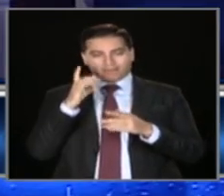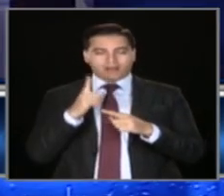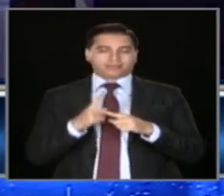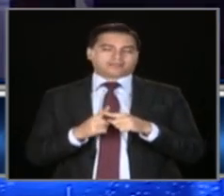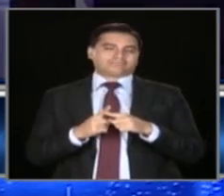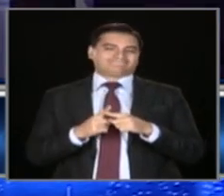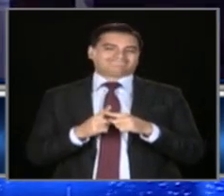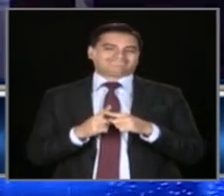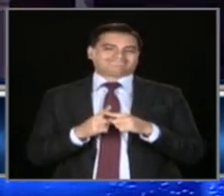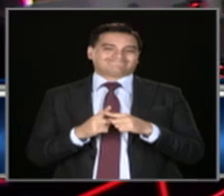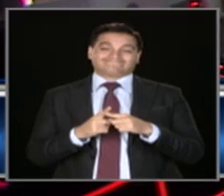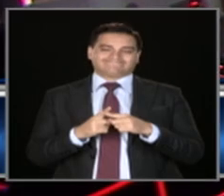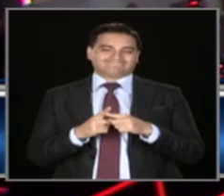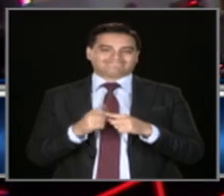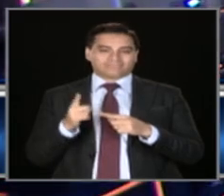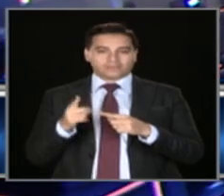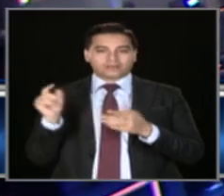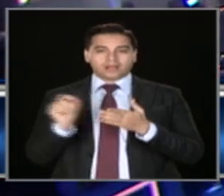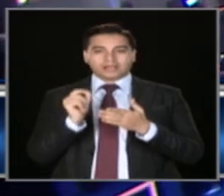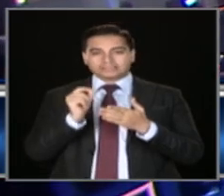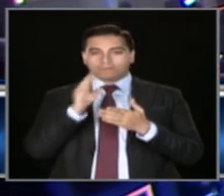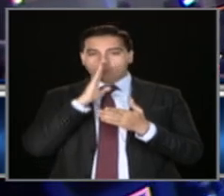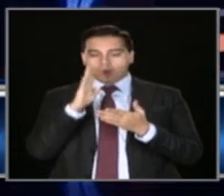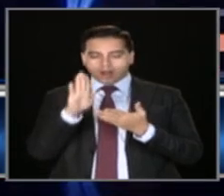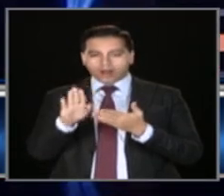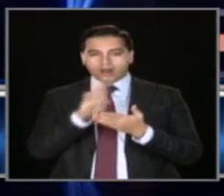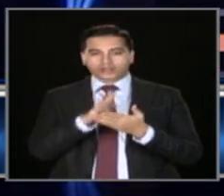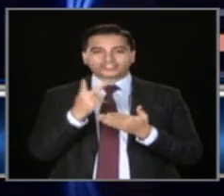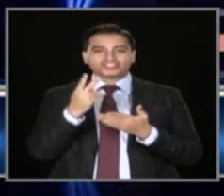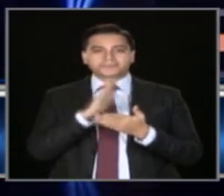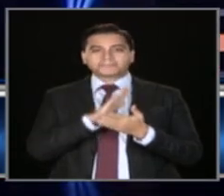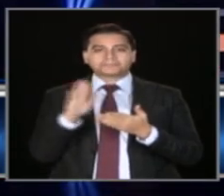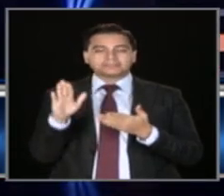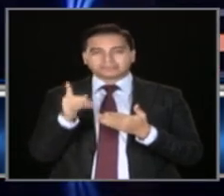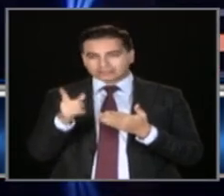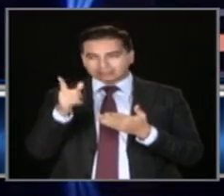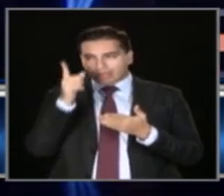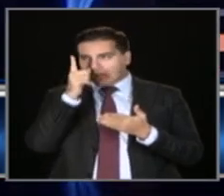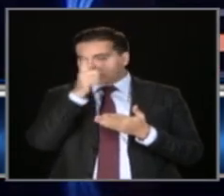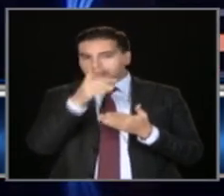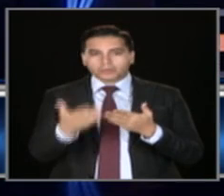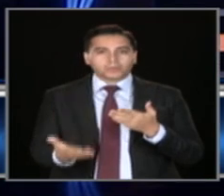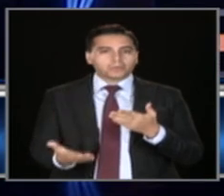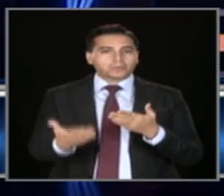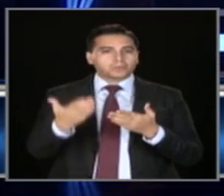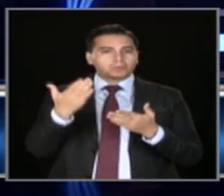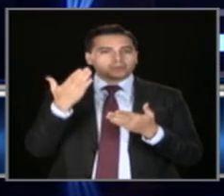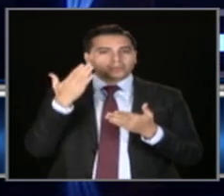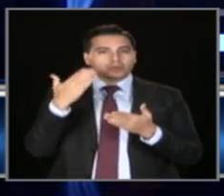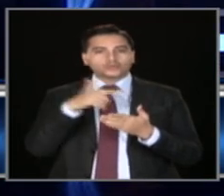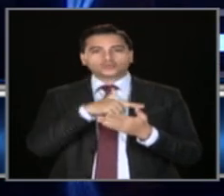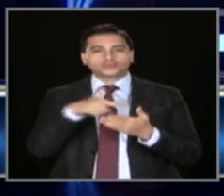إجابة خاطئة. مخطوطة من ورقتين بيرجع تاريخهم للقرن السابع